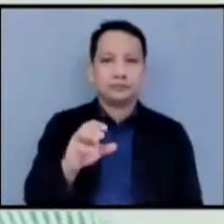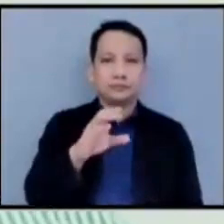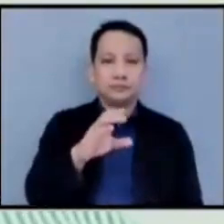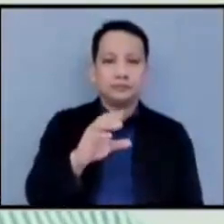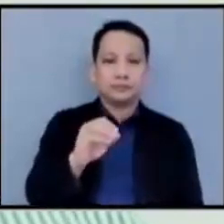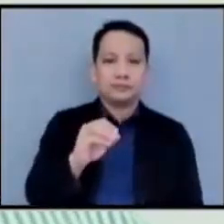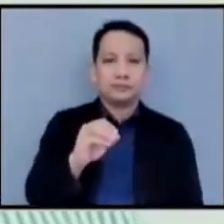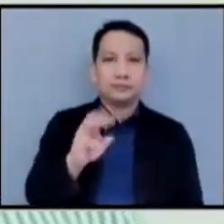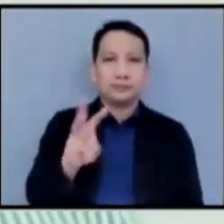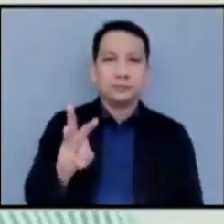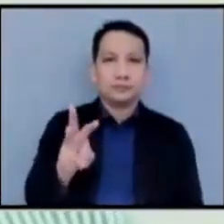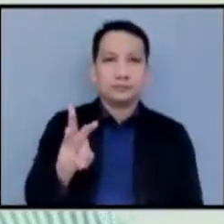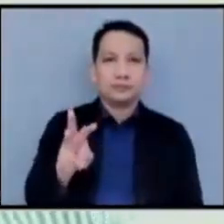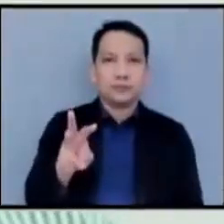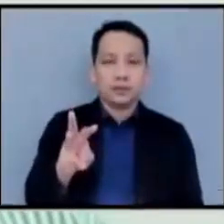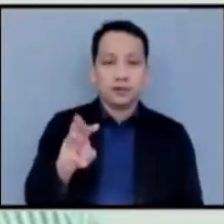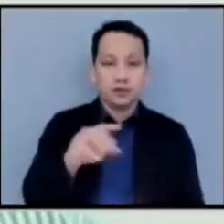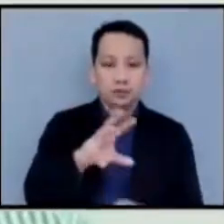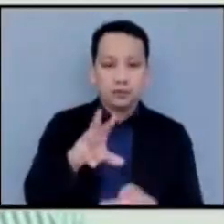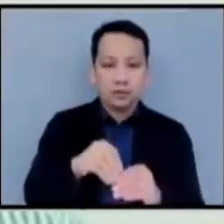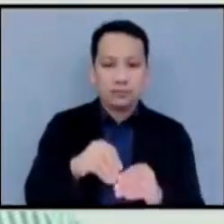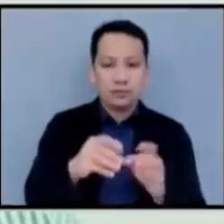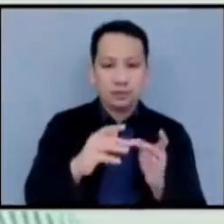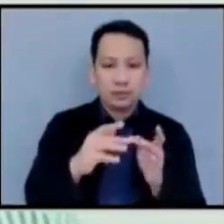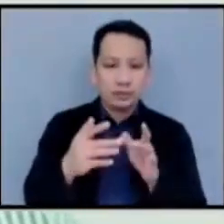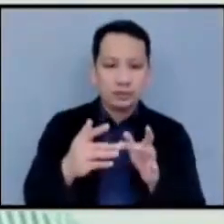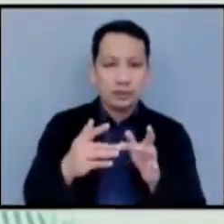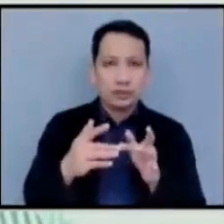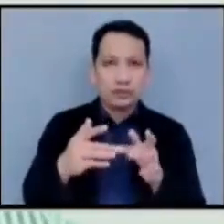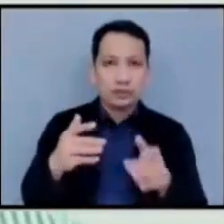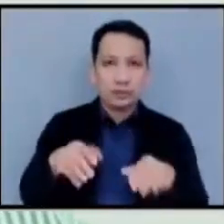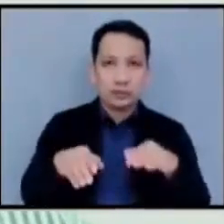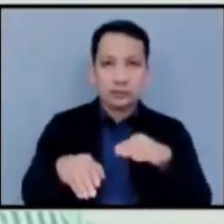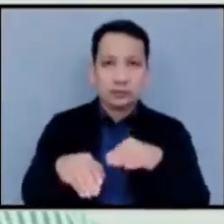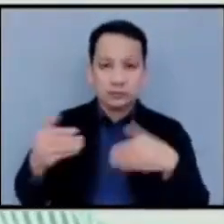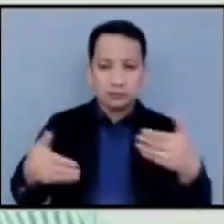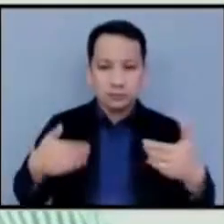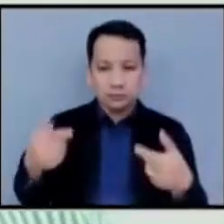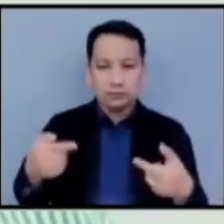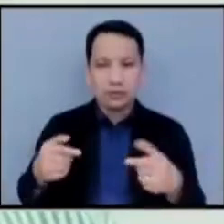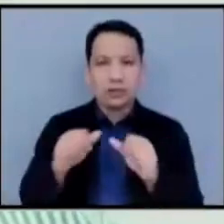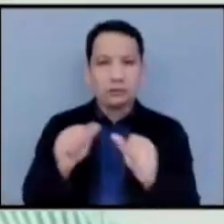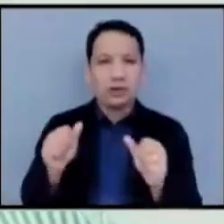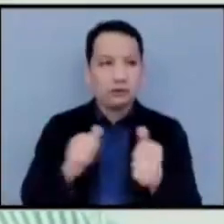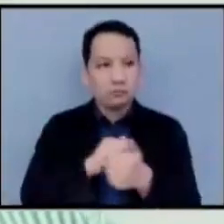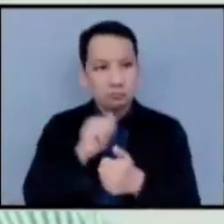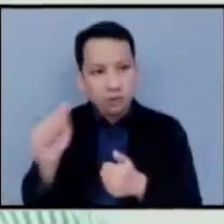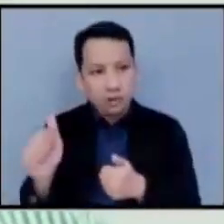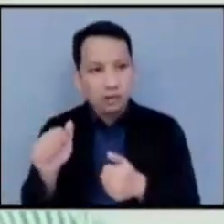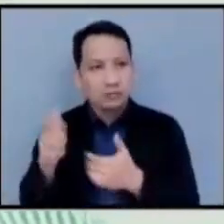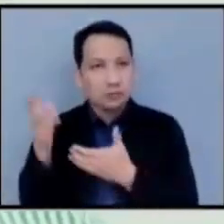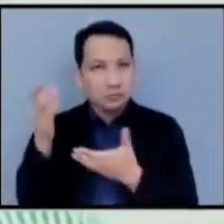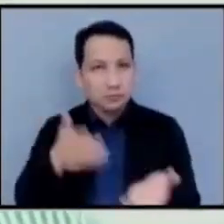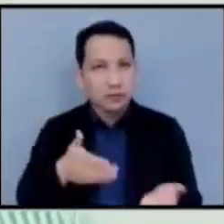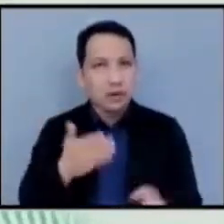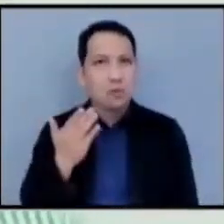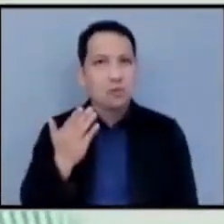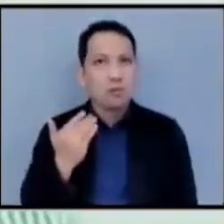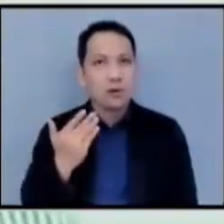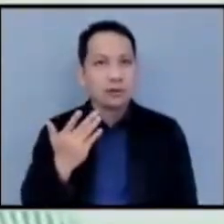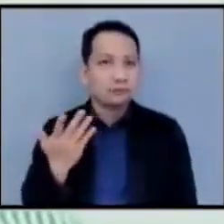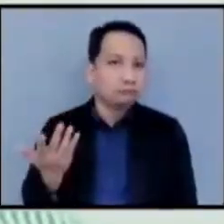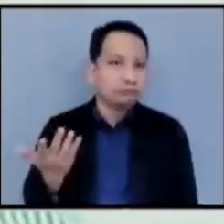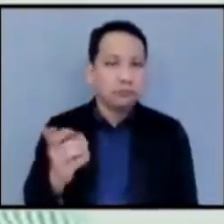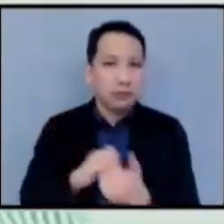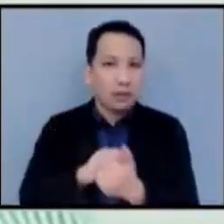on Wheels. Based dun po din sa kung paano yung terrain ng area, kung kaya pong madala yung, kasi it's as we